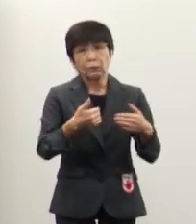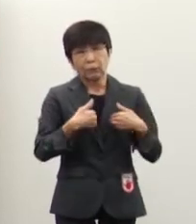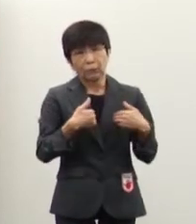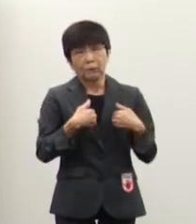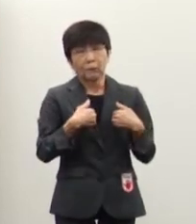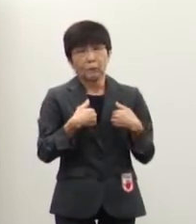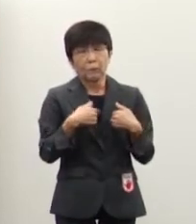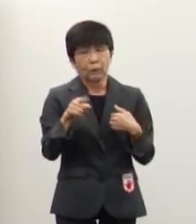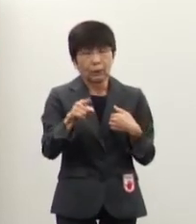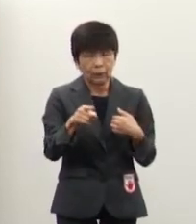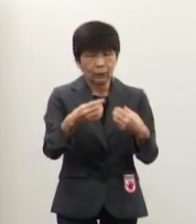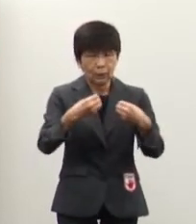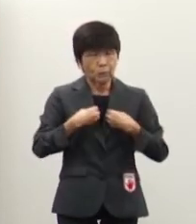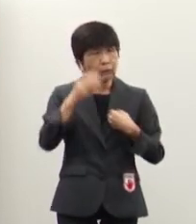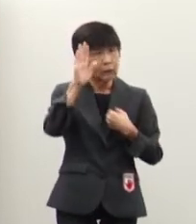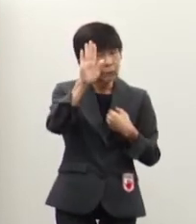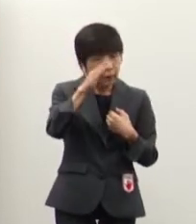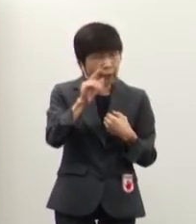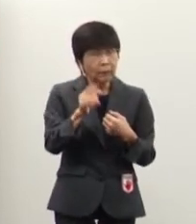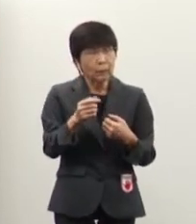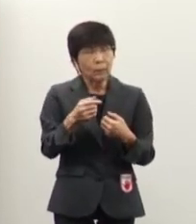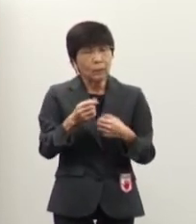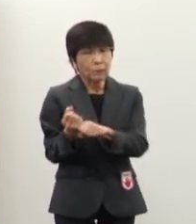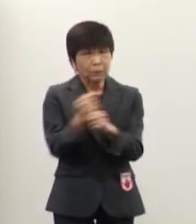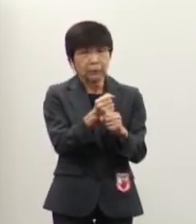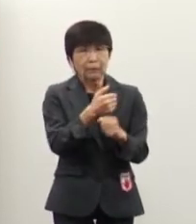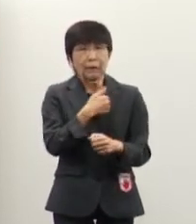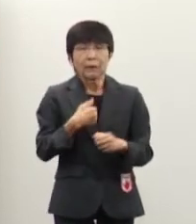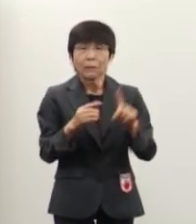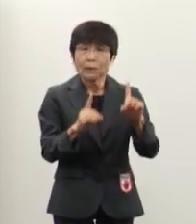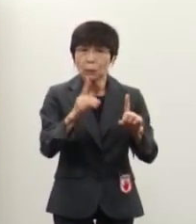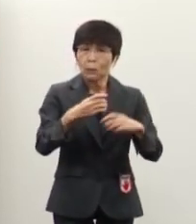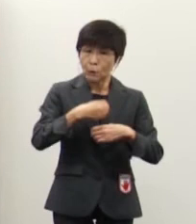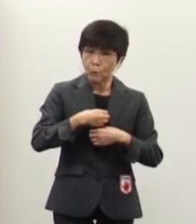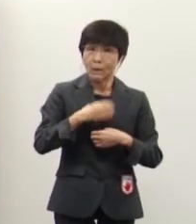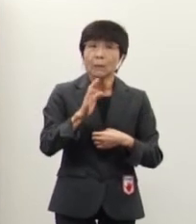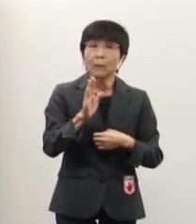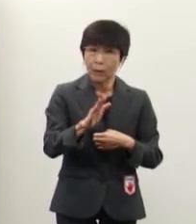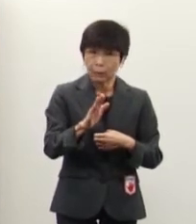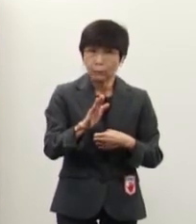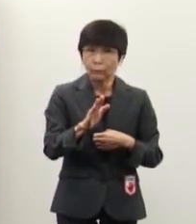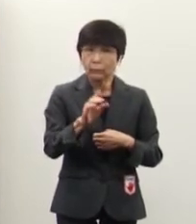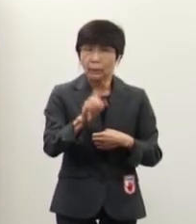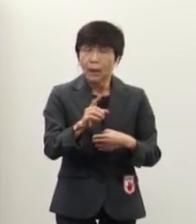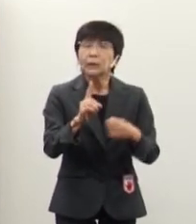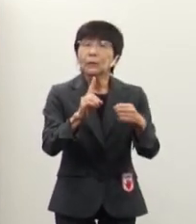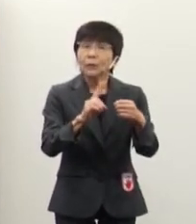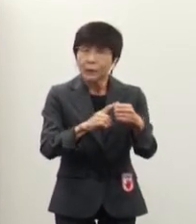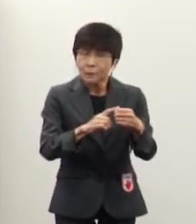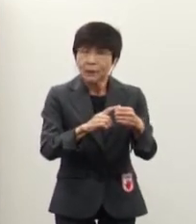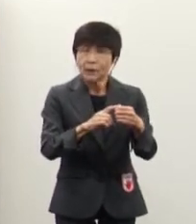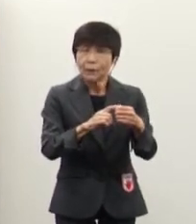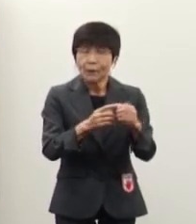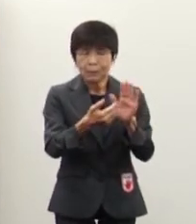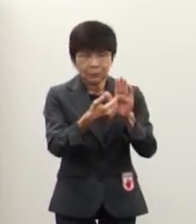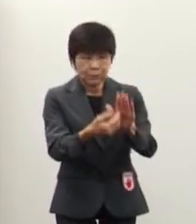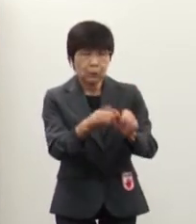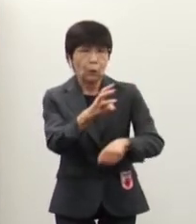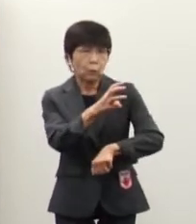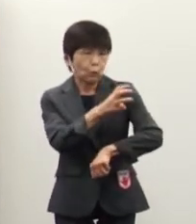安になるわけですので、私どもですね、ぜひ、ワクチン接種に関してはです